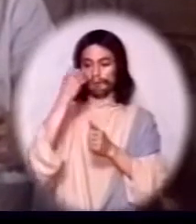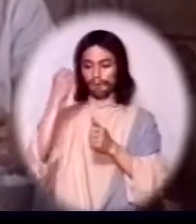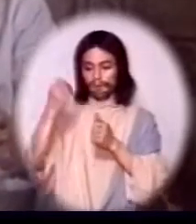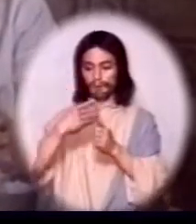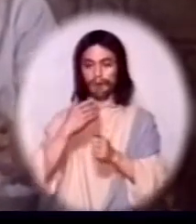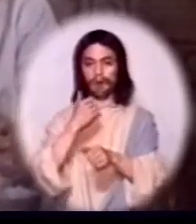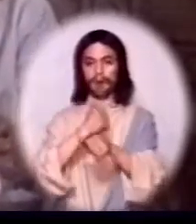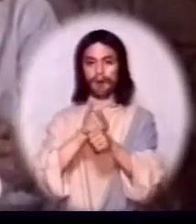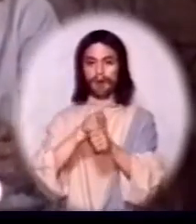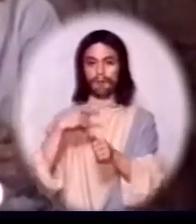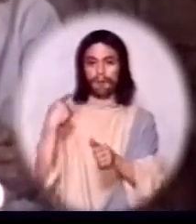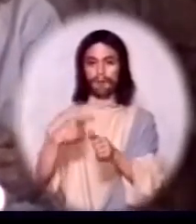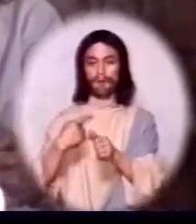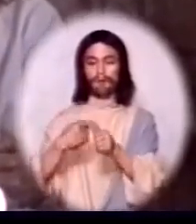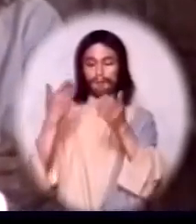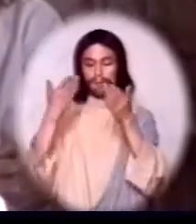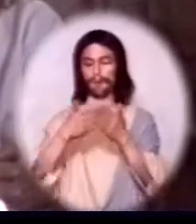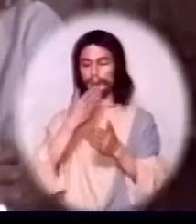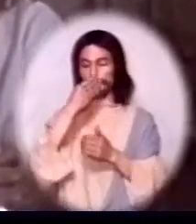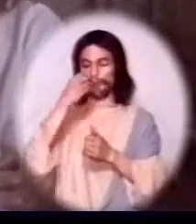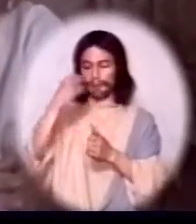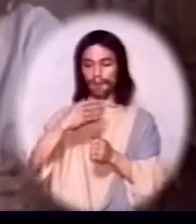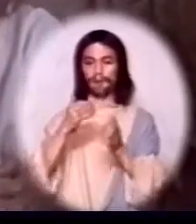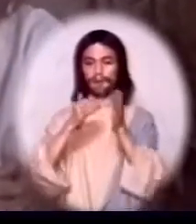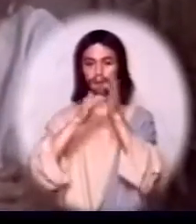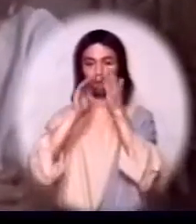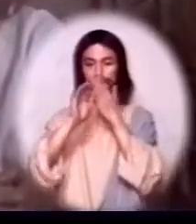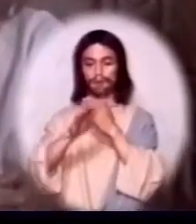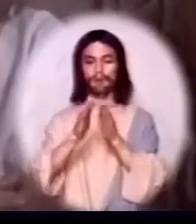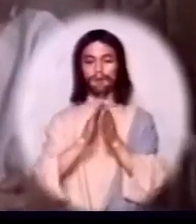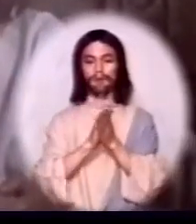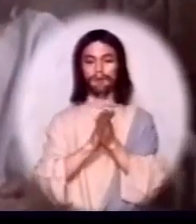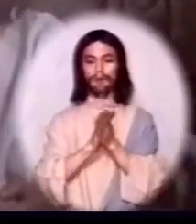희롱을 받고 능욕을 받고 침뱉음을 당하고